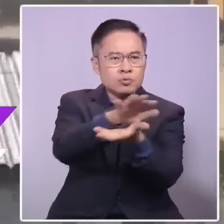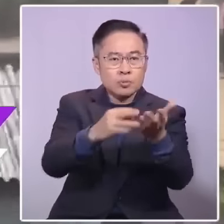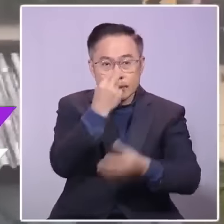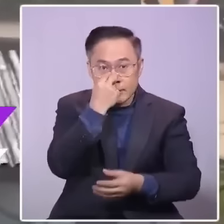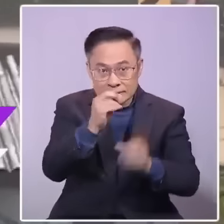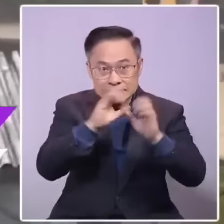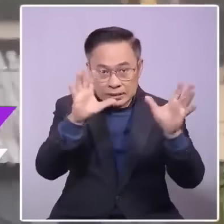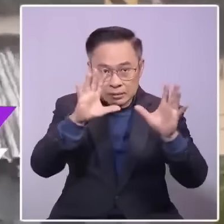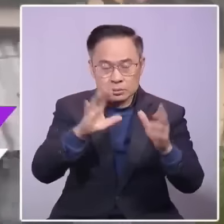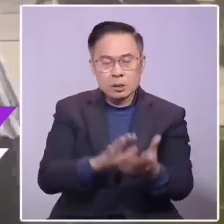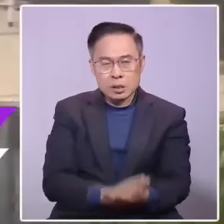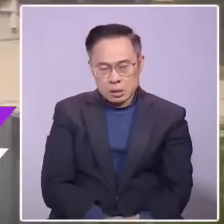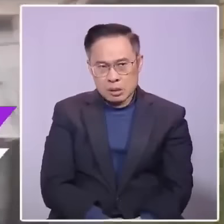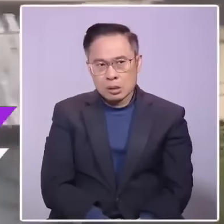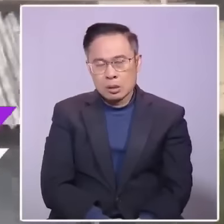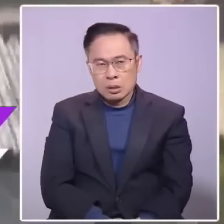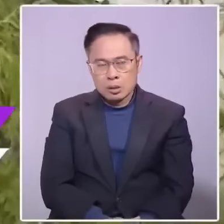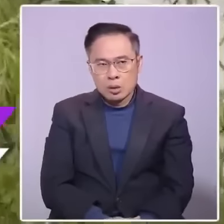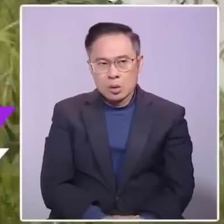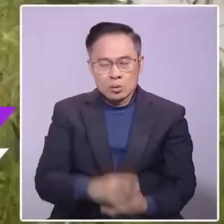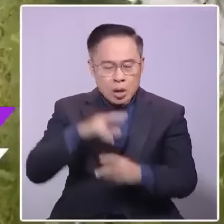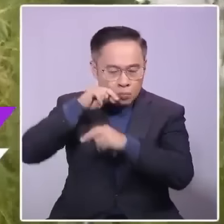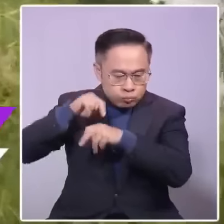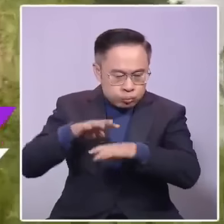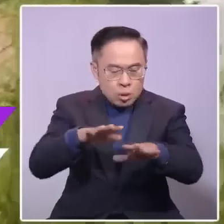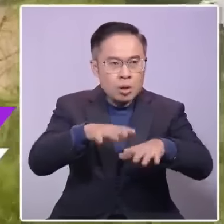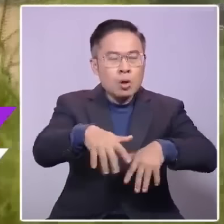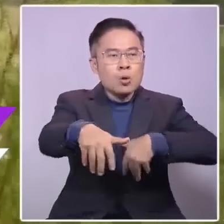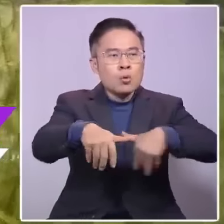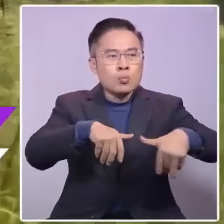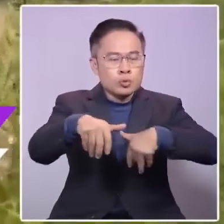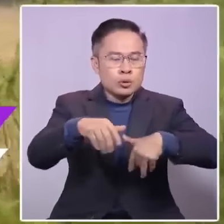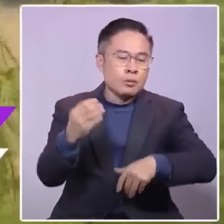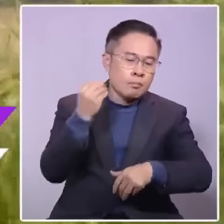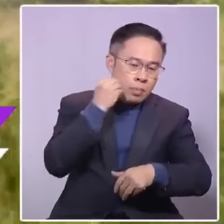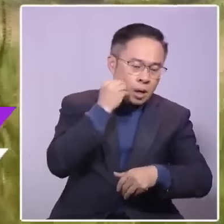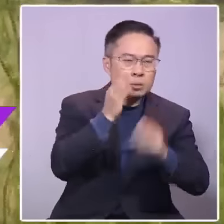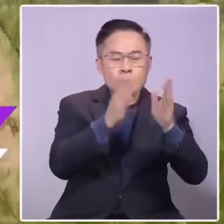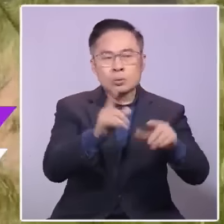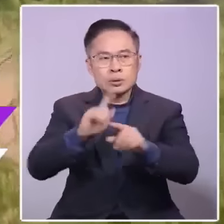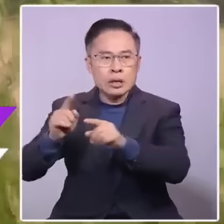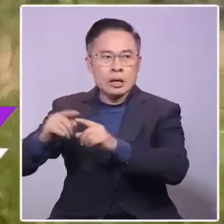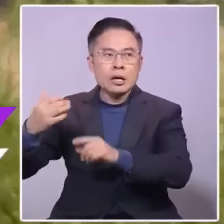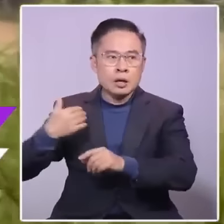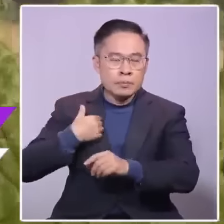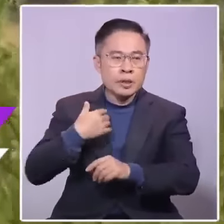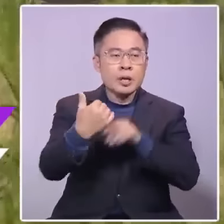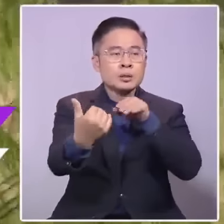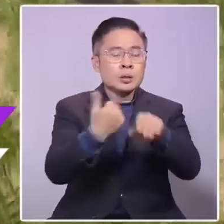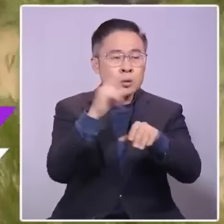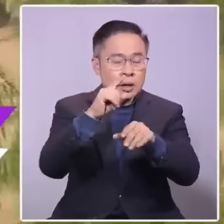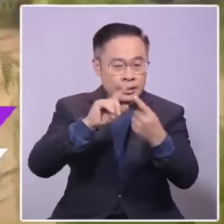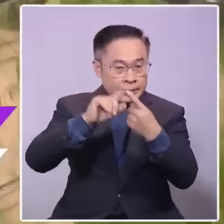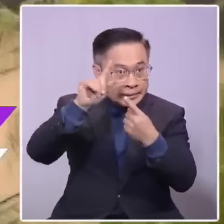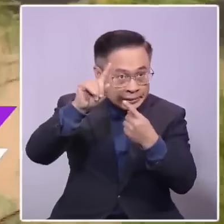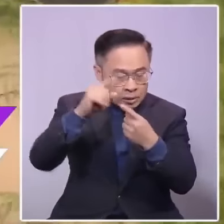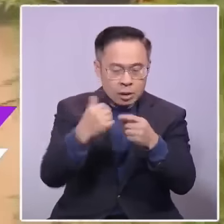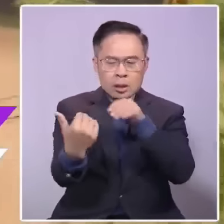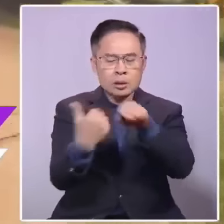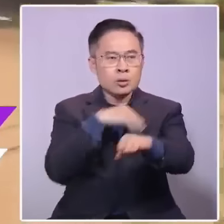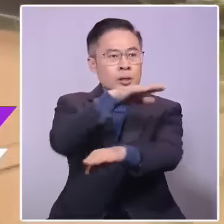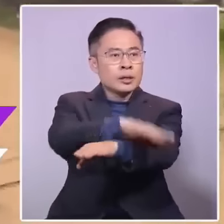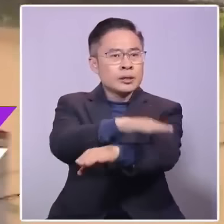เนี่ยเป็นโคลนแดงแบบนี้ไหลลงมาท่วมถนนแล้วก็บ้านเรือนของประชาชนมีจุดไหนบ้างนะคะคุณผู้ชมมีตั้งแต่บริเวณแยกอนุ